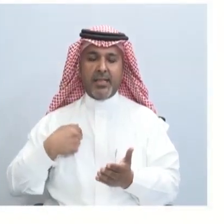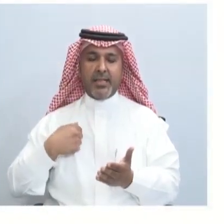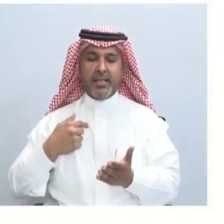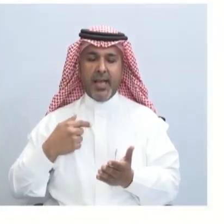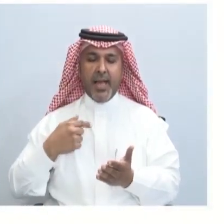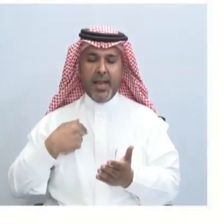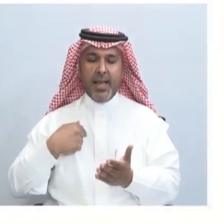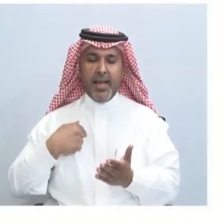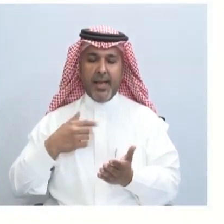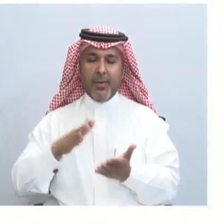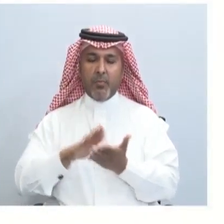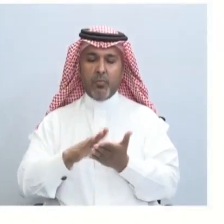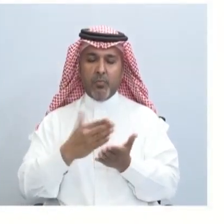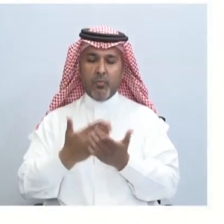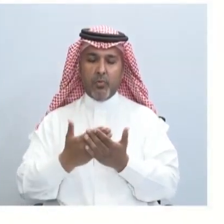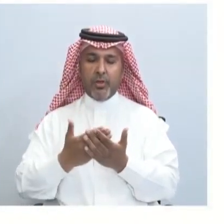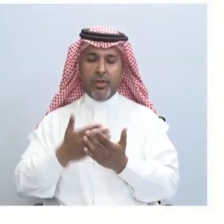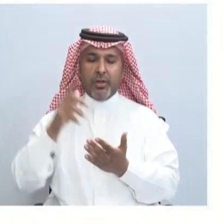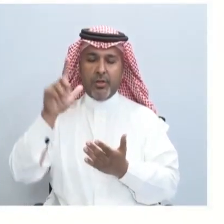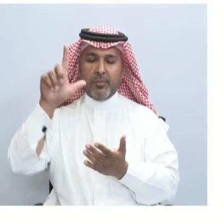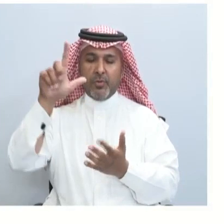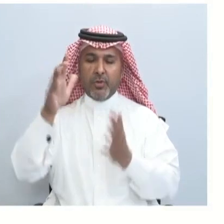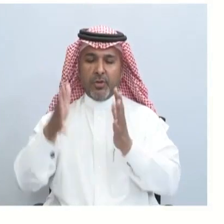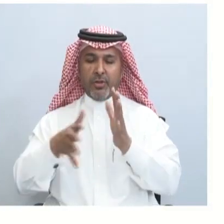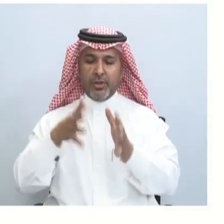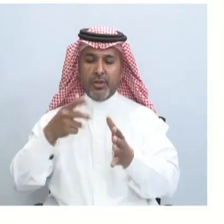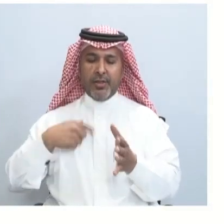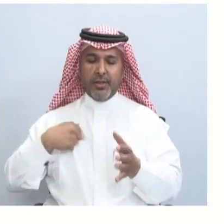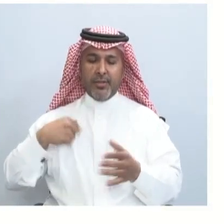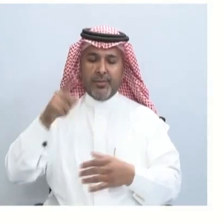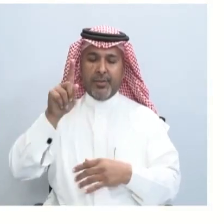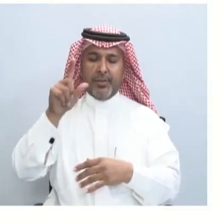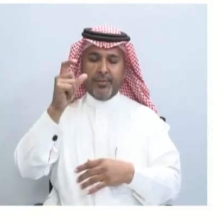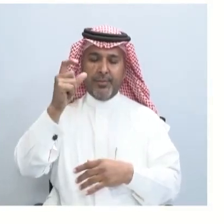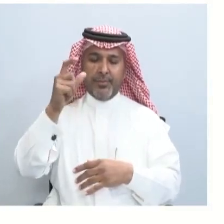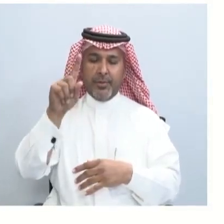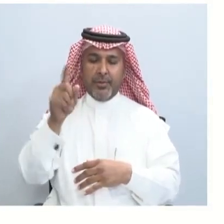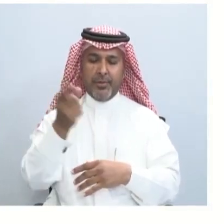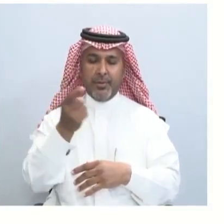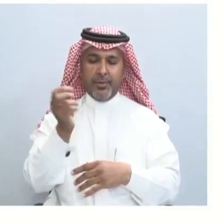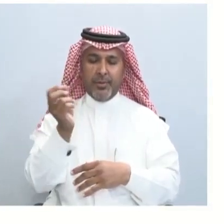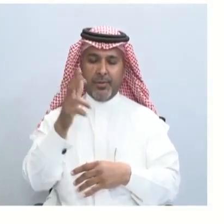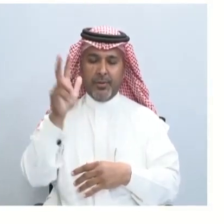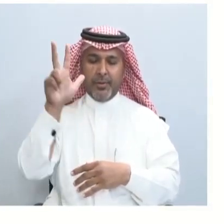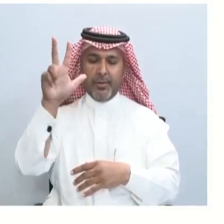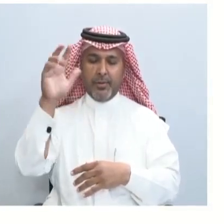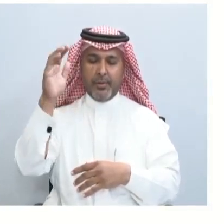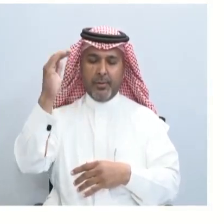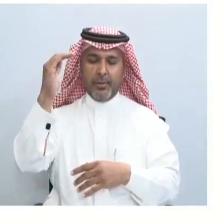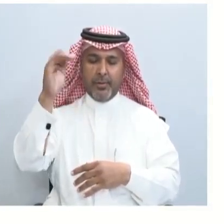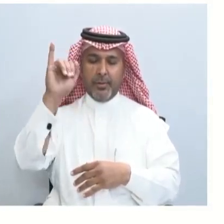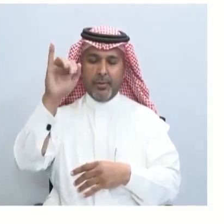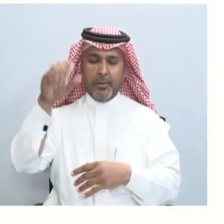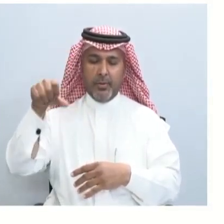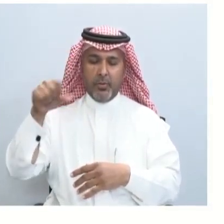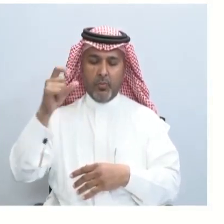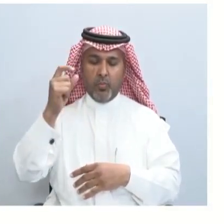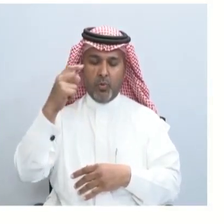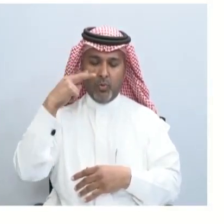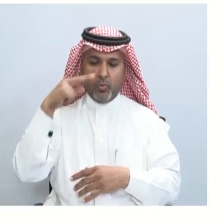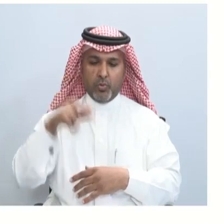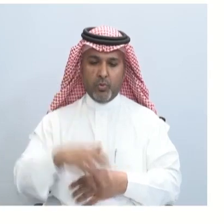فكره الدرس اجد مساحات اشكال مركبه اذا فكره درسنا نجده مساحات اشكال